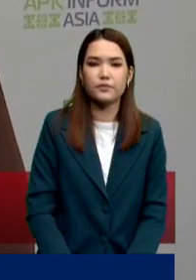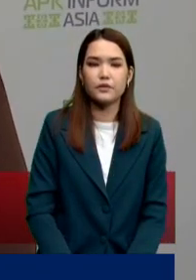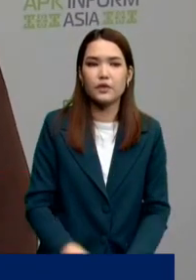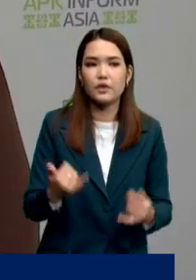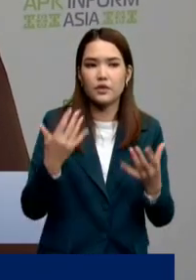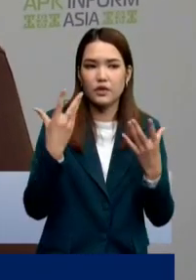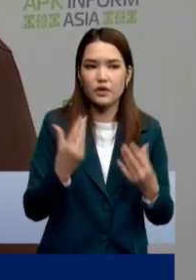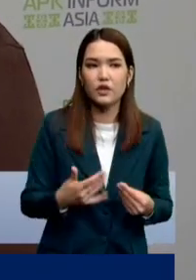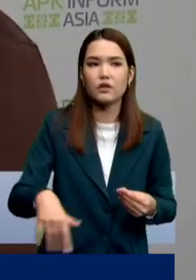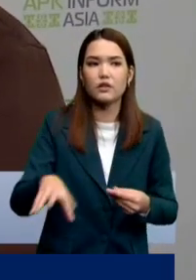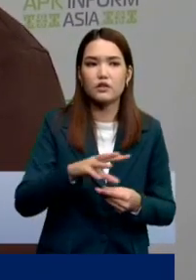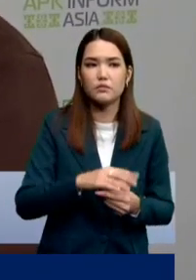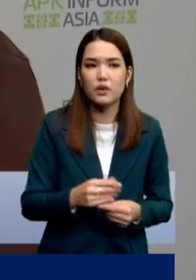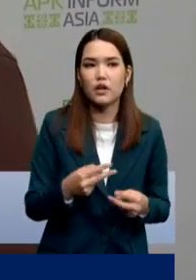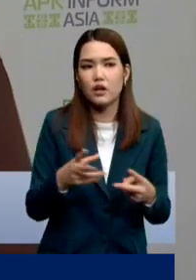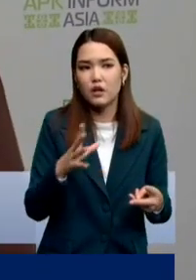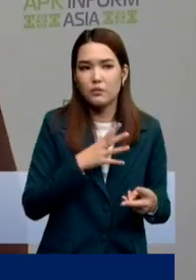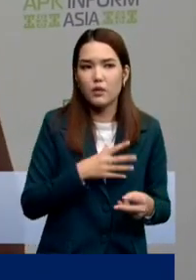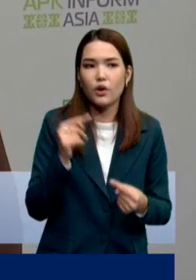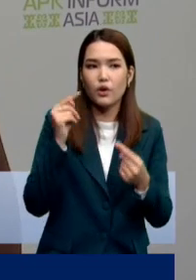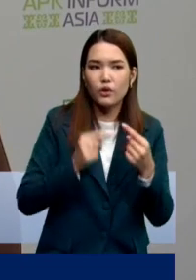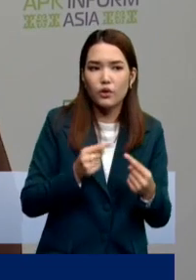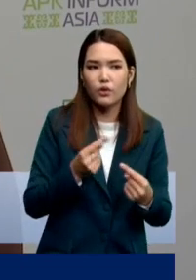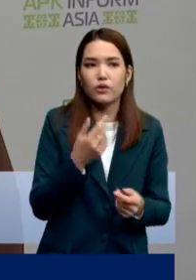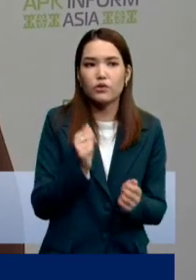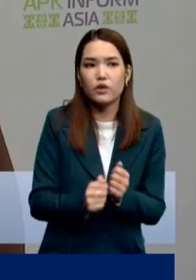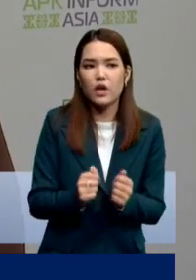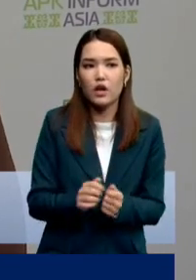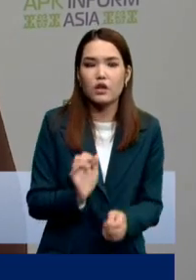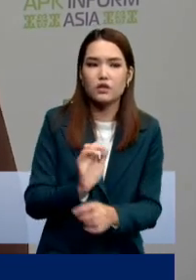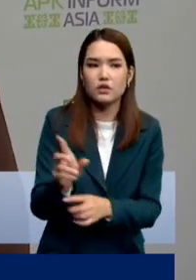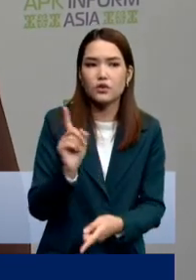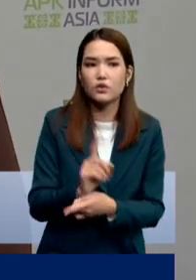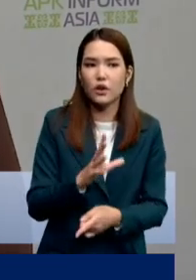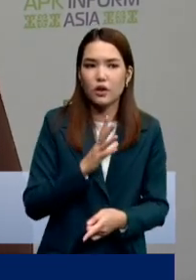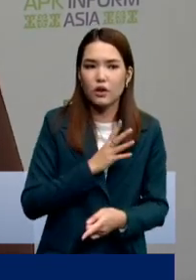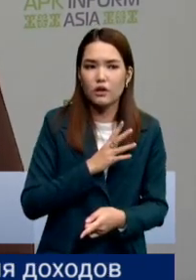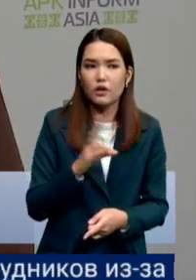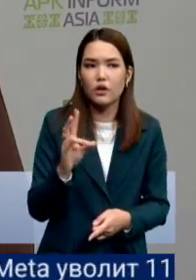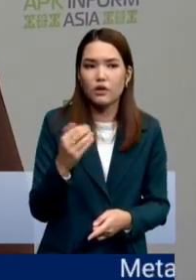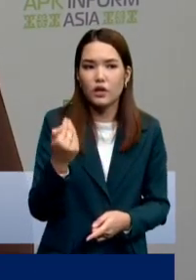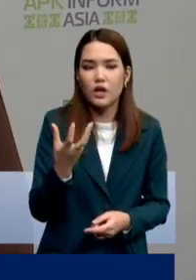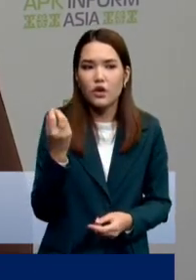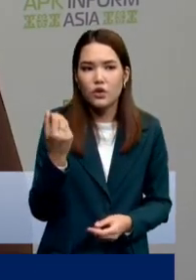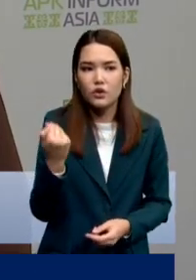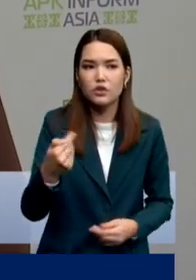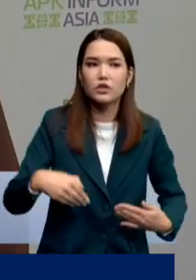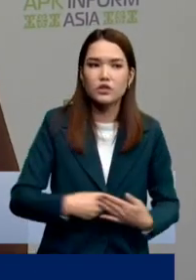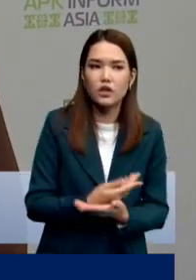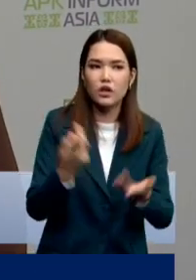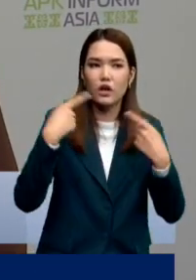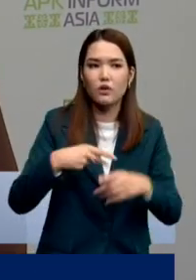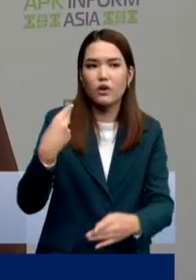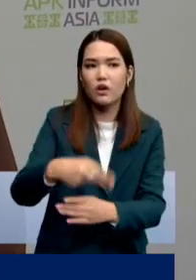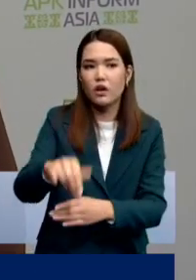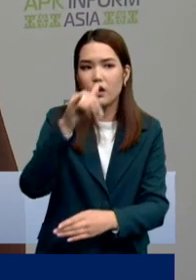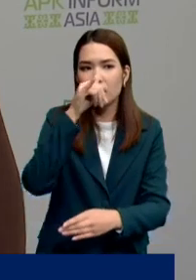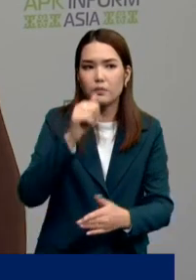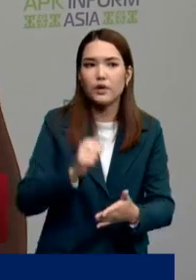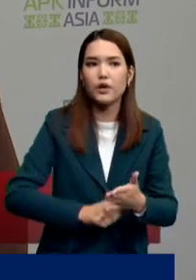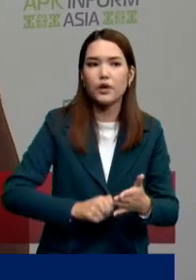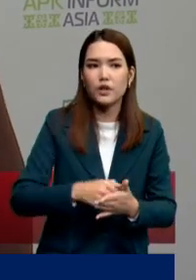Қазір нағыз маусым болғандықтан клиенттеріміз өнімді дәл осы кезде сатып жібергісі келеді. Бірақ біз қазір тағы қосымша вагондар сатып ала алмаймыз. Өйткені